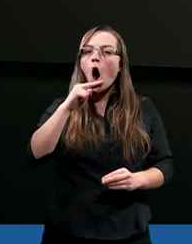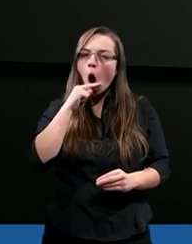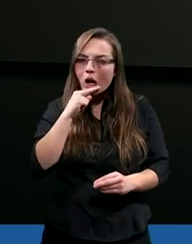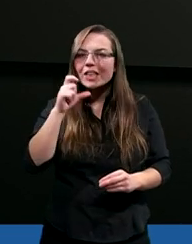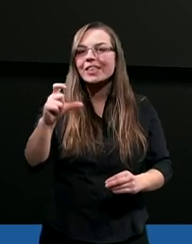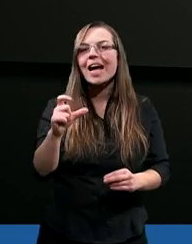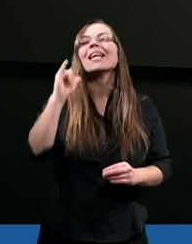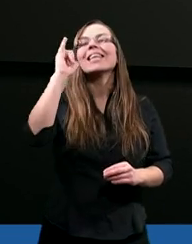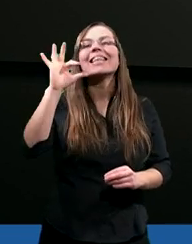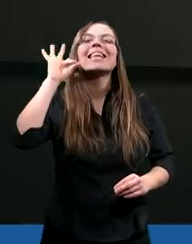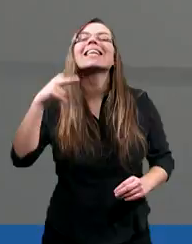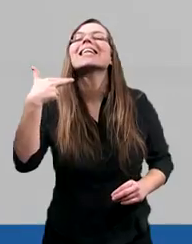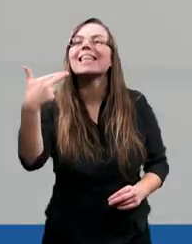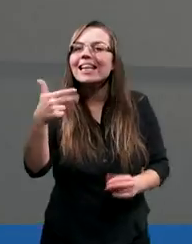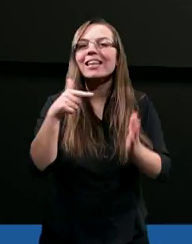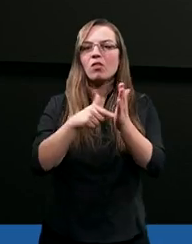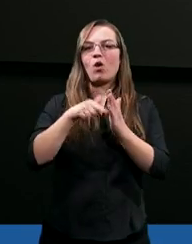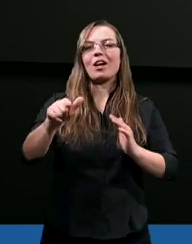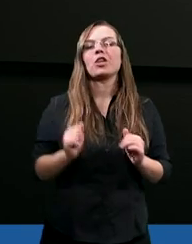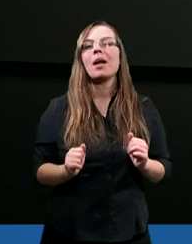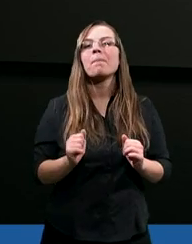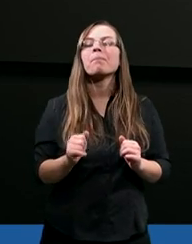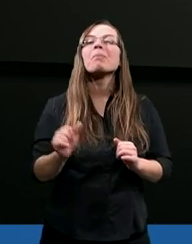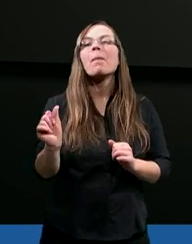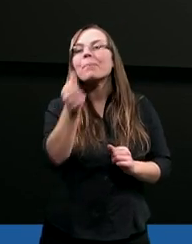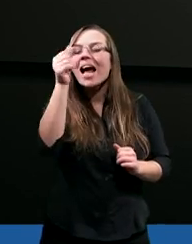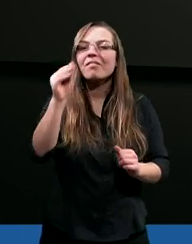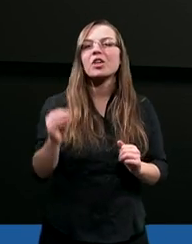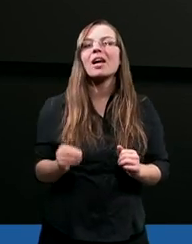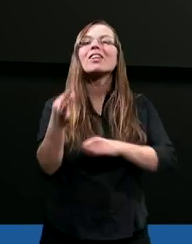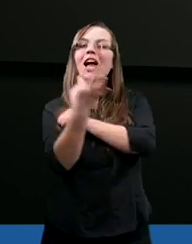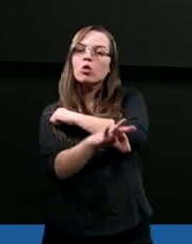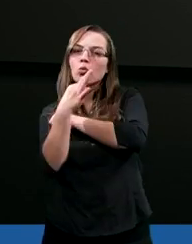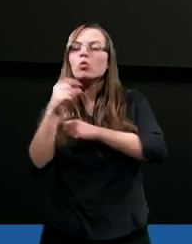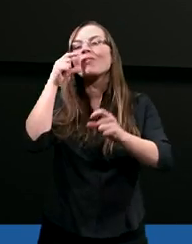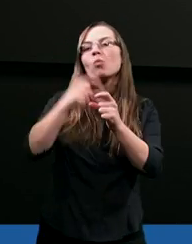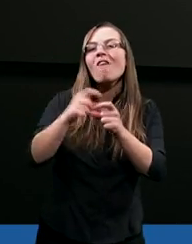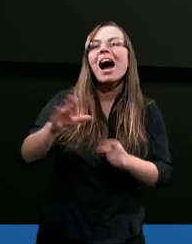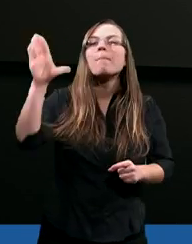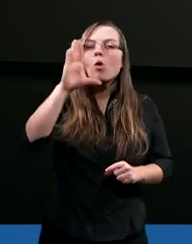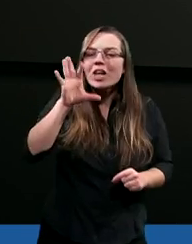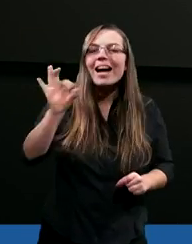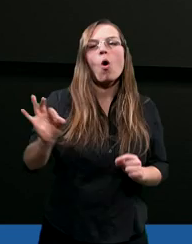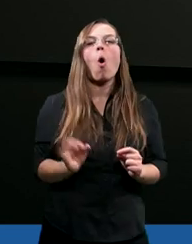i Syn. Pierwsze studium Słowa Bożego